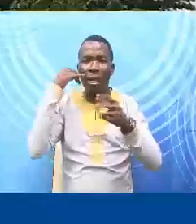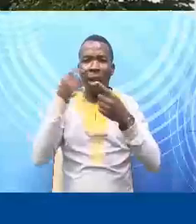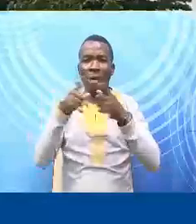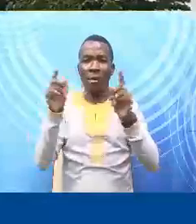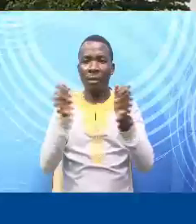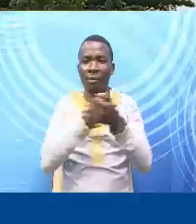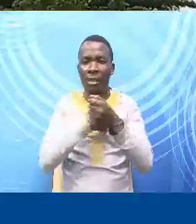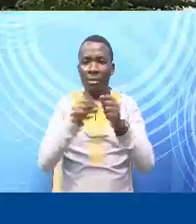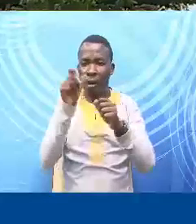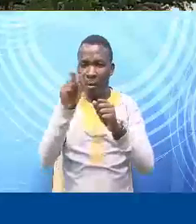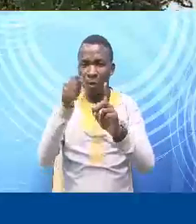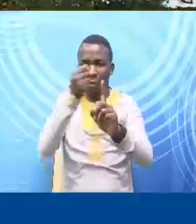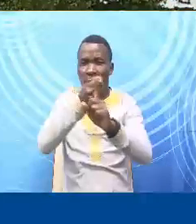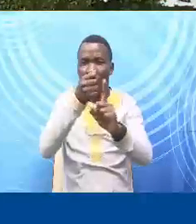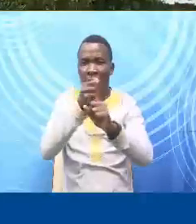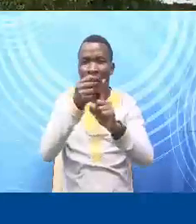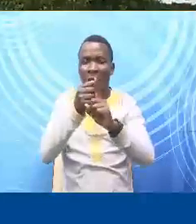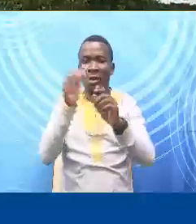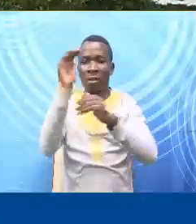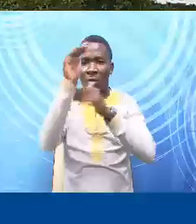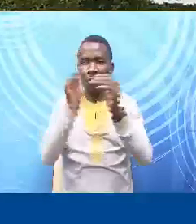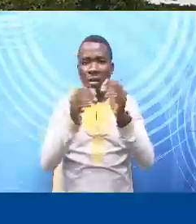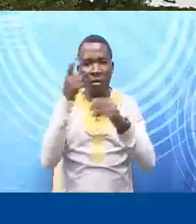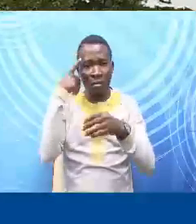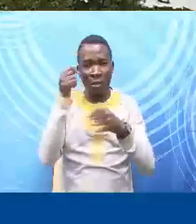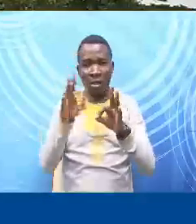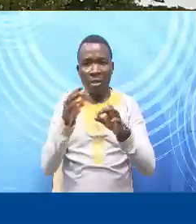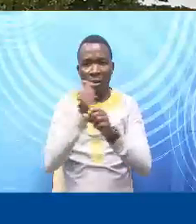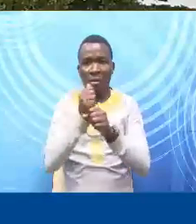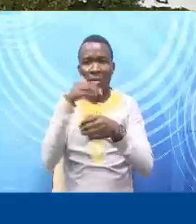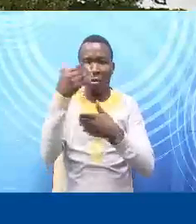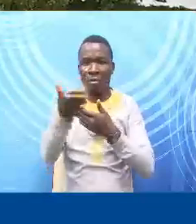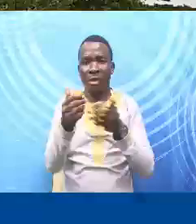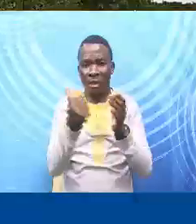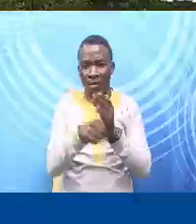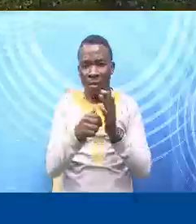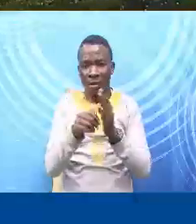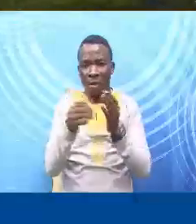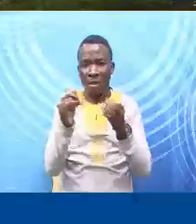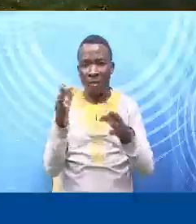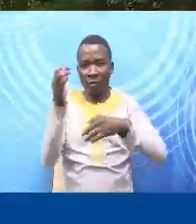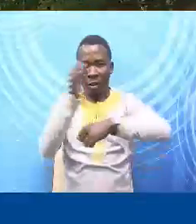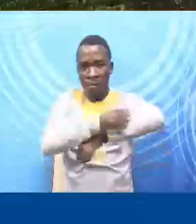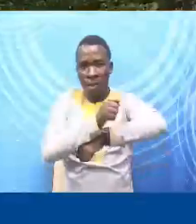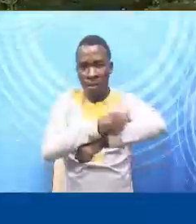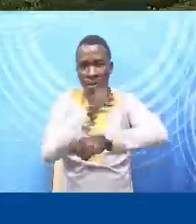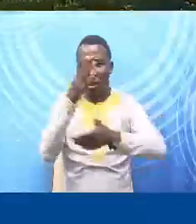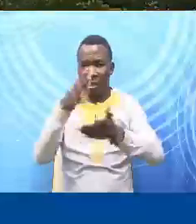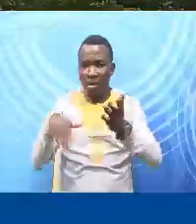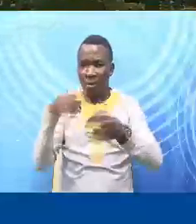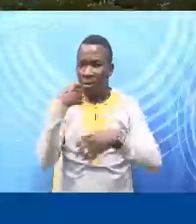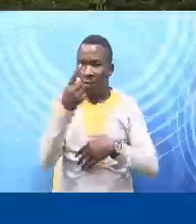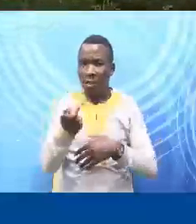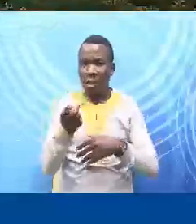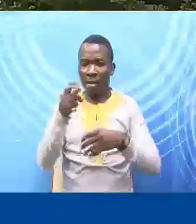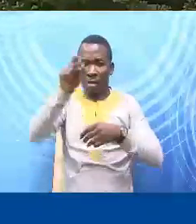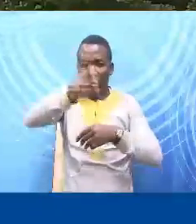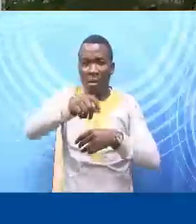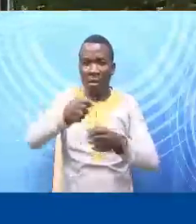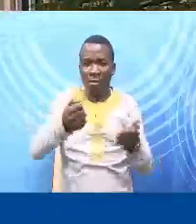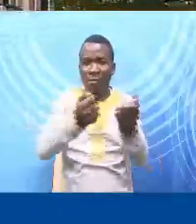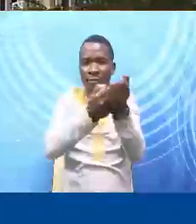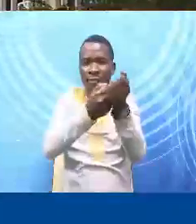uru rwego mu rwego rwo kugira ngo tumenye ikigiye gukorwa nyuma y'ibi bibazo haba ku bigo by'amashuri bimwe bivuga yuko nabyo bikeneye